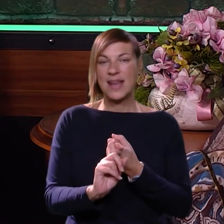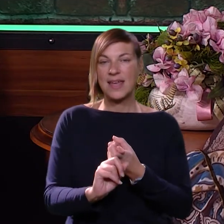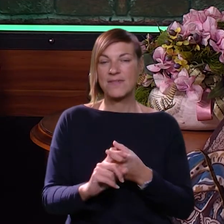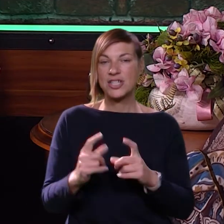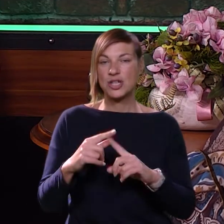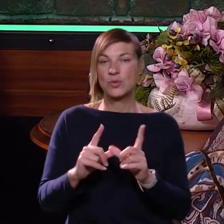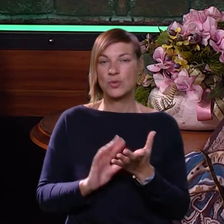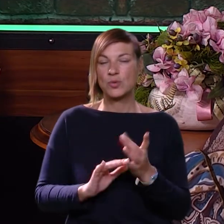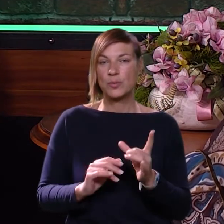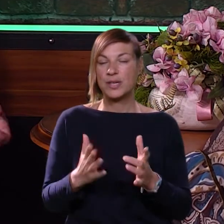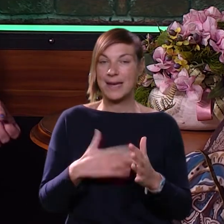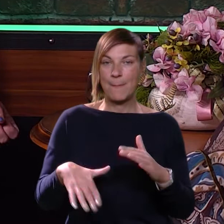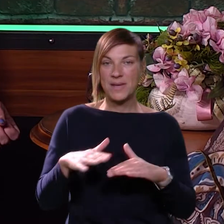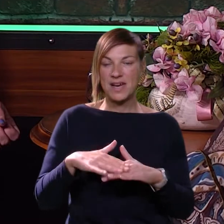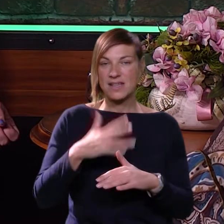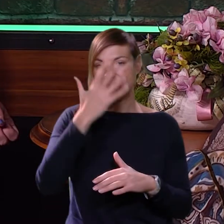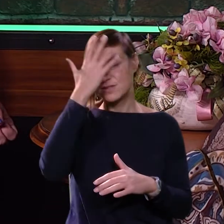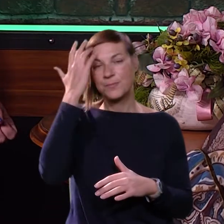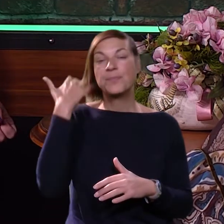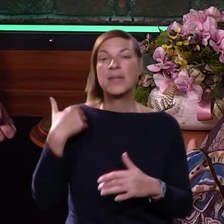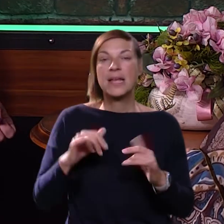u nekakav tumor da on više ne bi rastao.